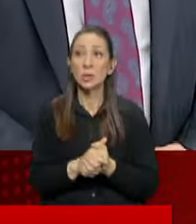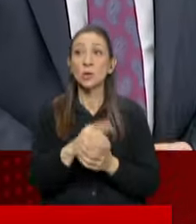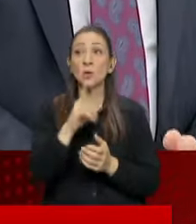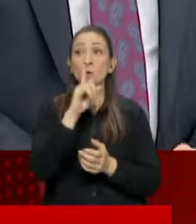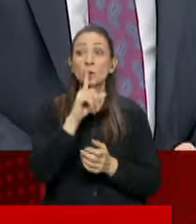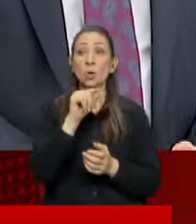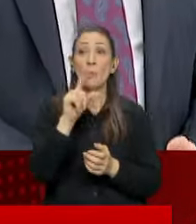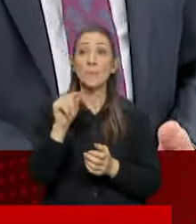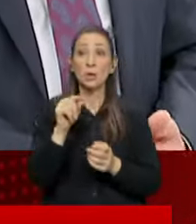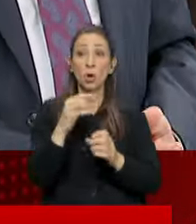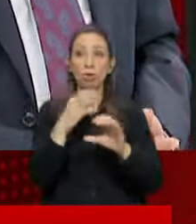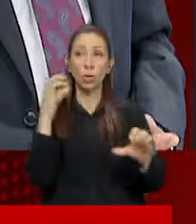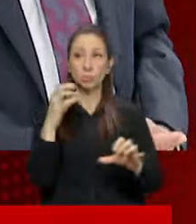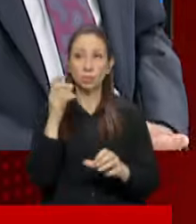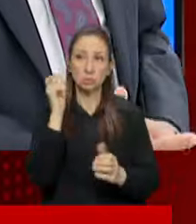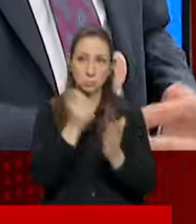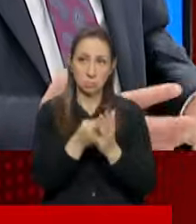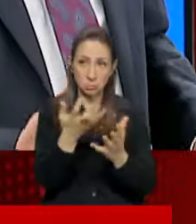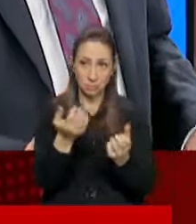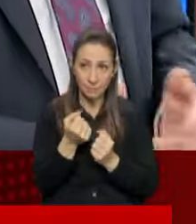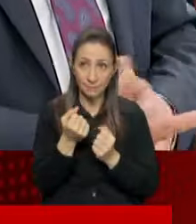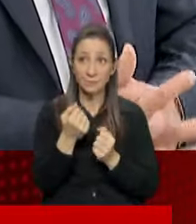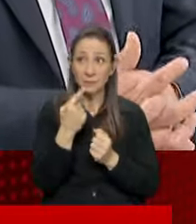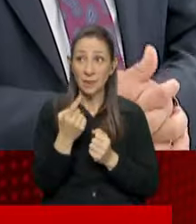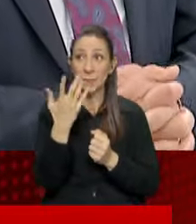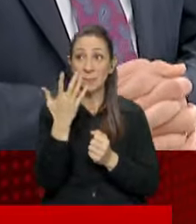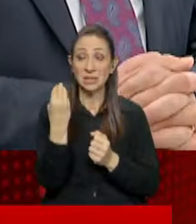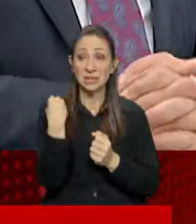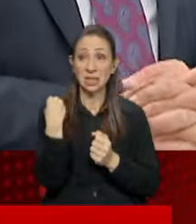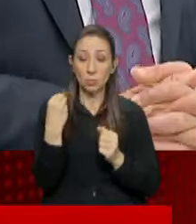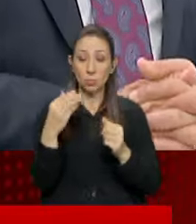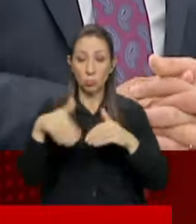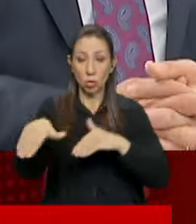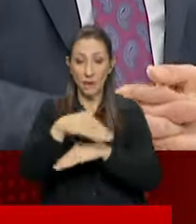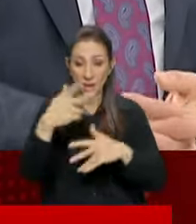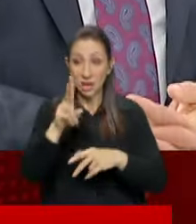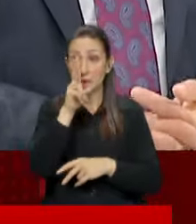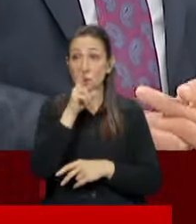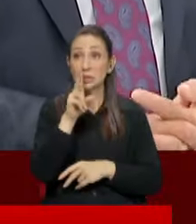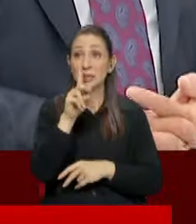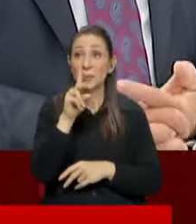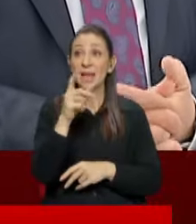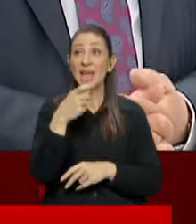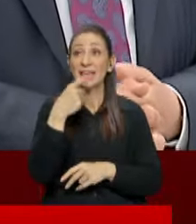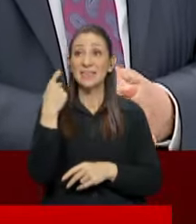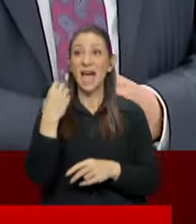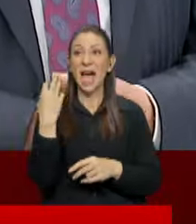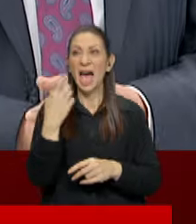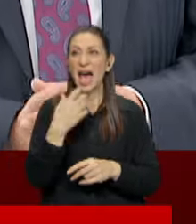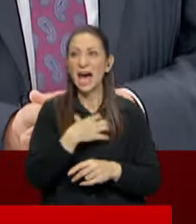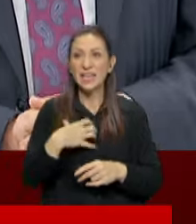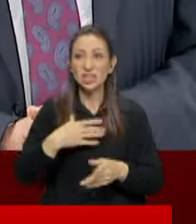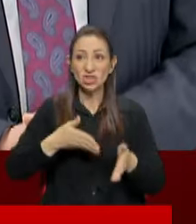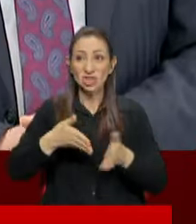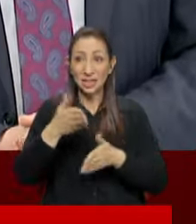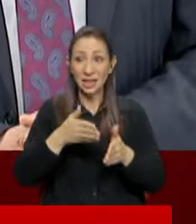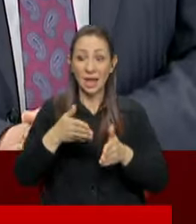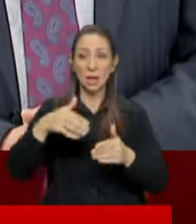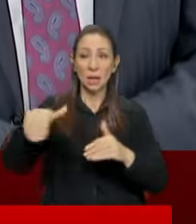111 otobüs satın aldık. İşte dedik ya, 5 yeni bulvar açtık. 221 eski ana cadde ve